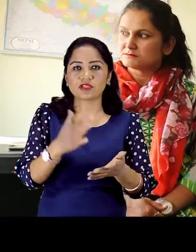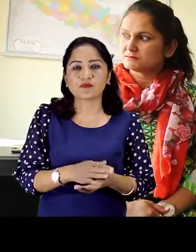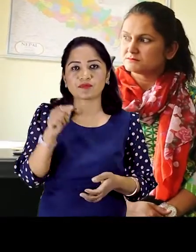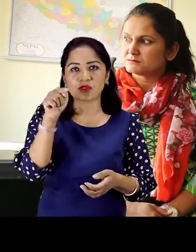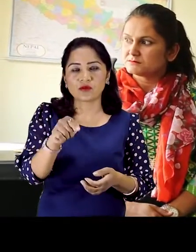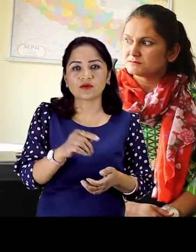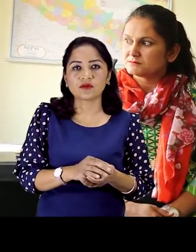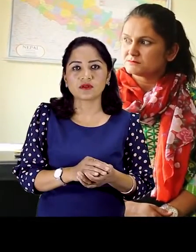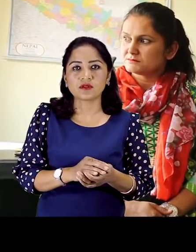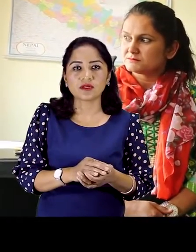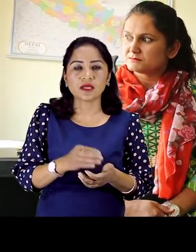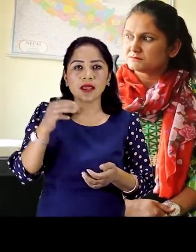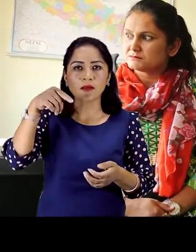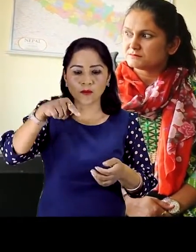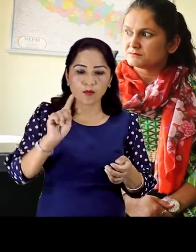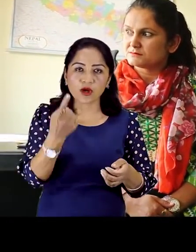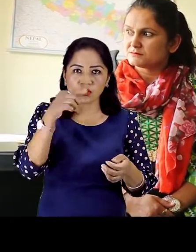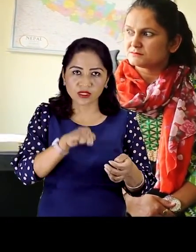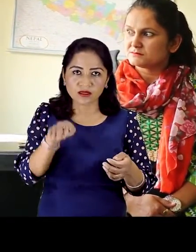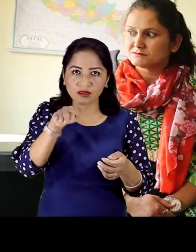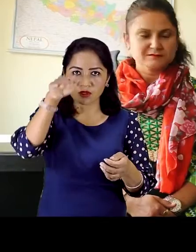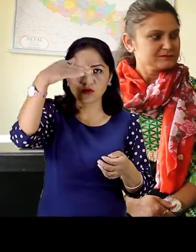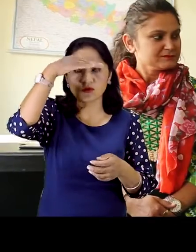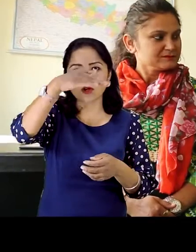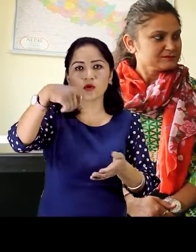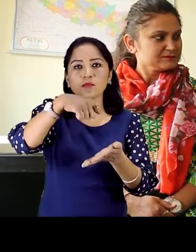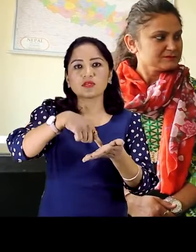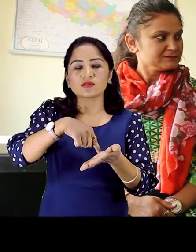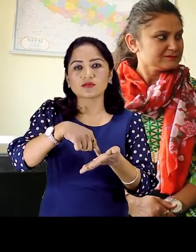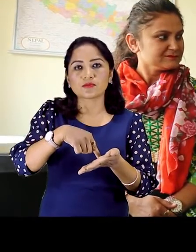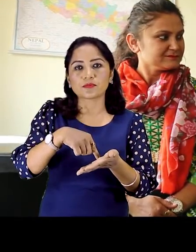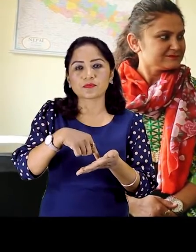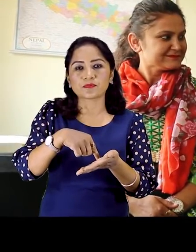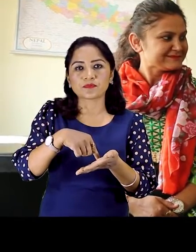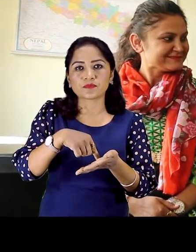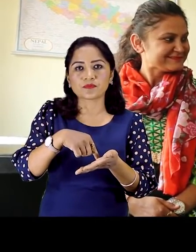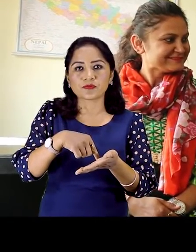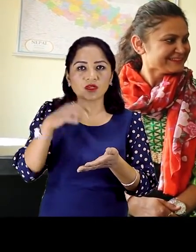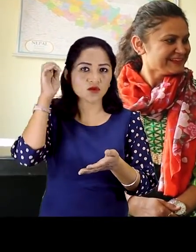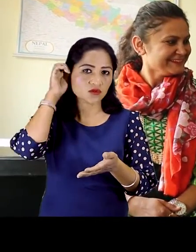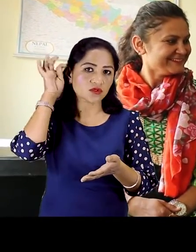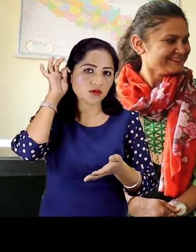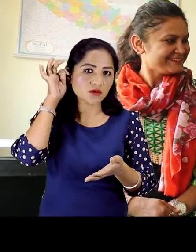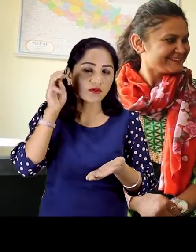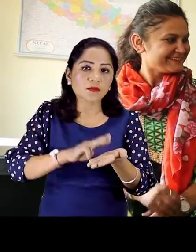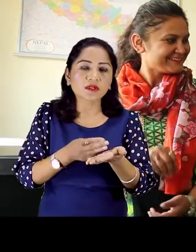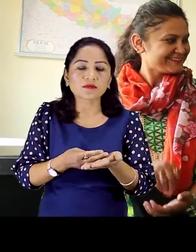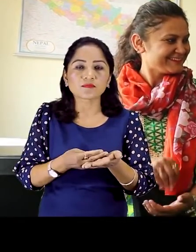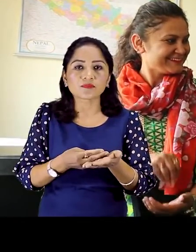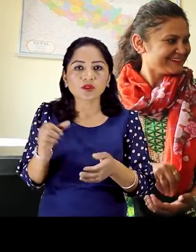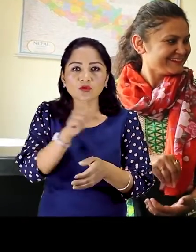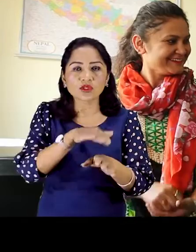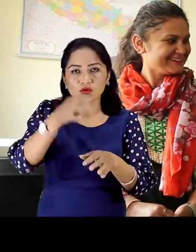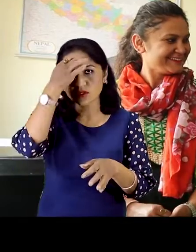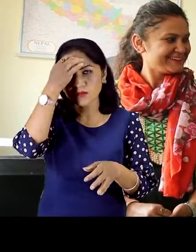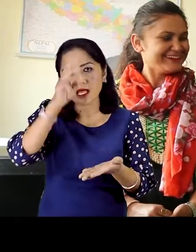यू माल दखी, मोजरेट बीच को हारा फेरिंको कस्ते हुँँचे बद